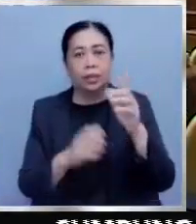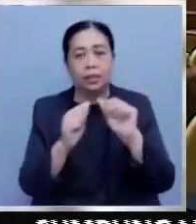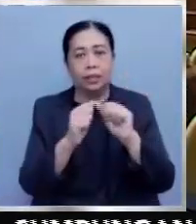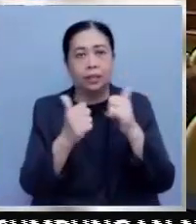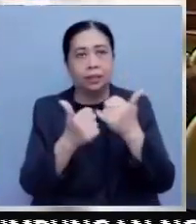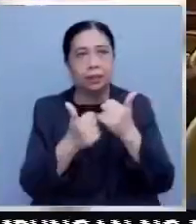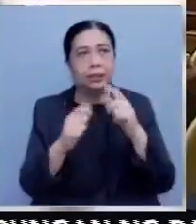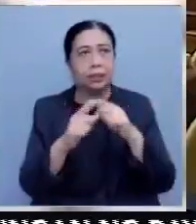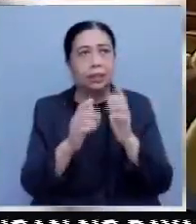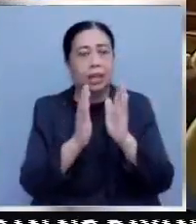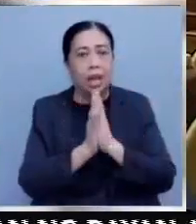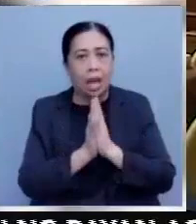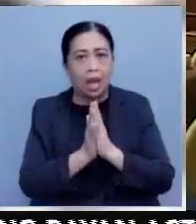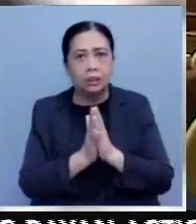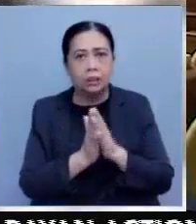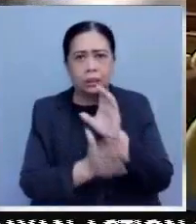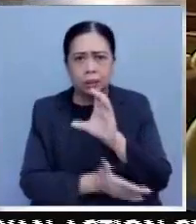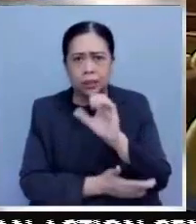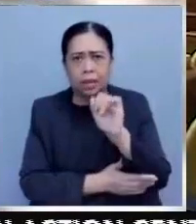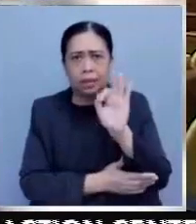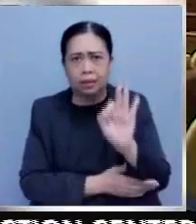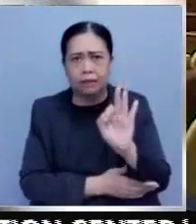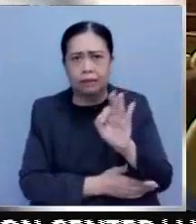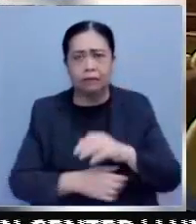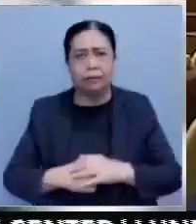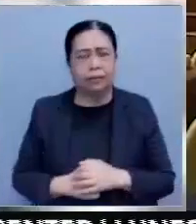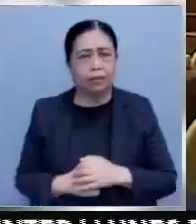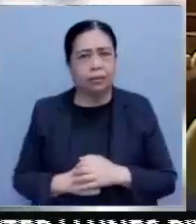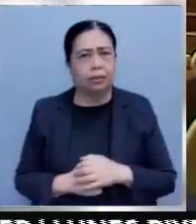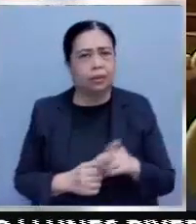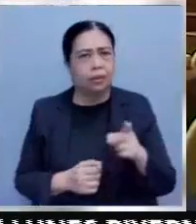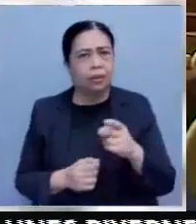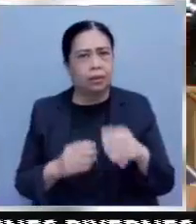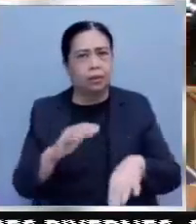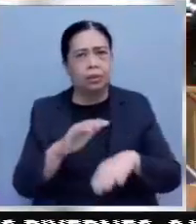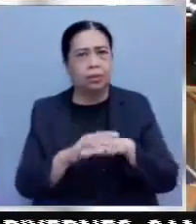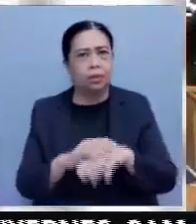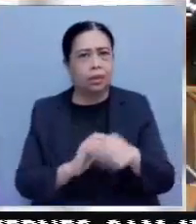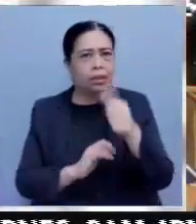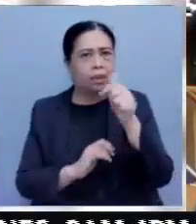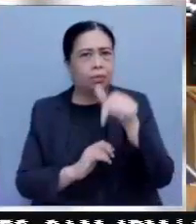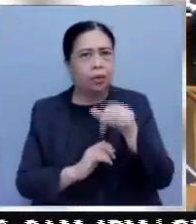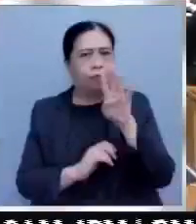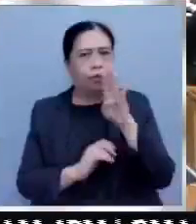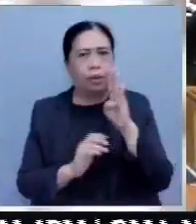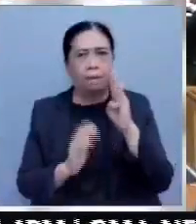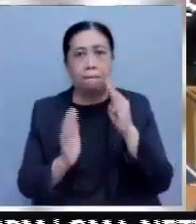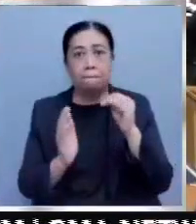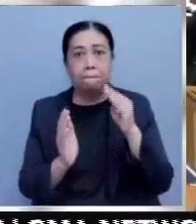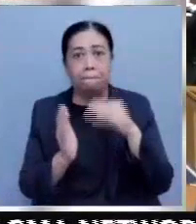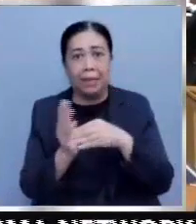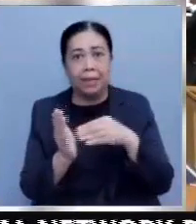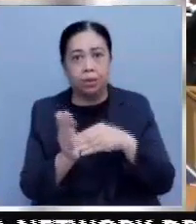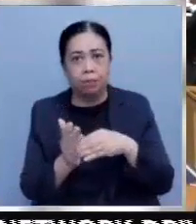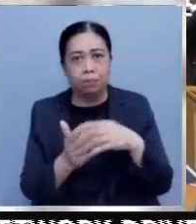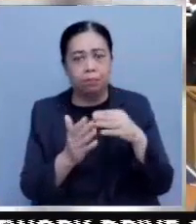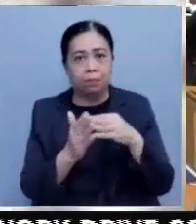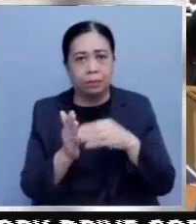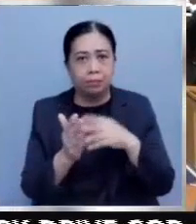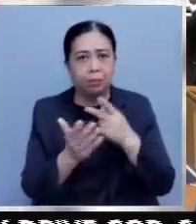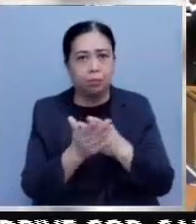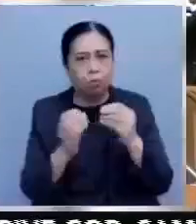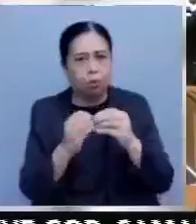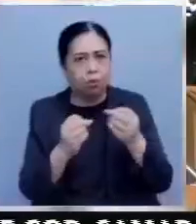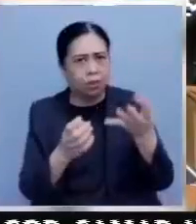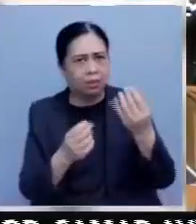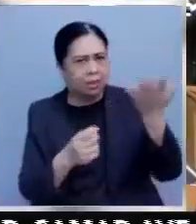humihingi ng confidential and intelligence fund na umaabot sa 10.14 billion pesos. Mas marami ito kaysa sa mga nagdaang